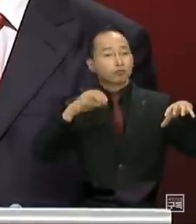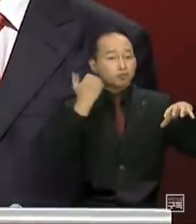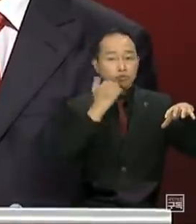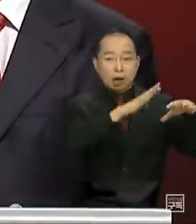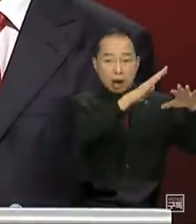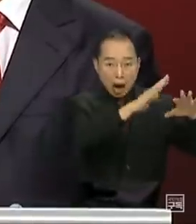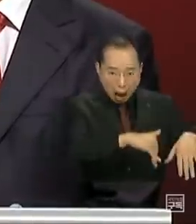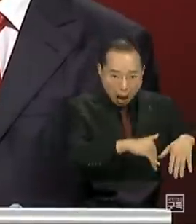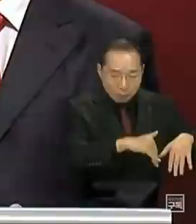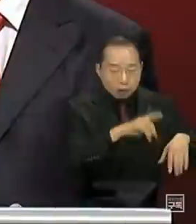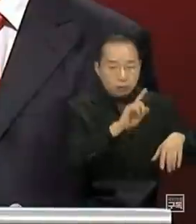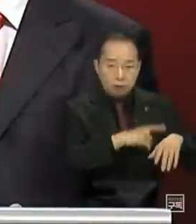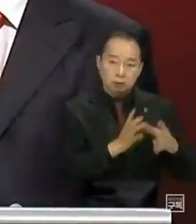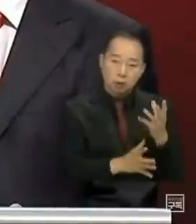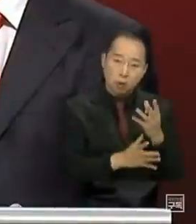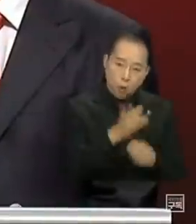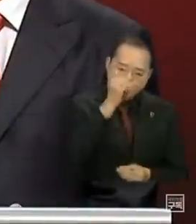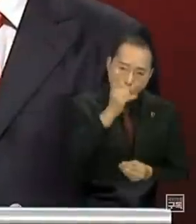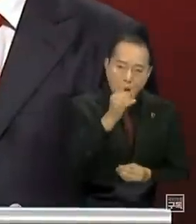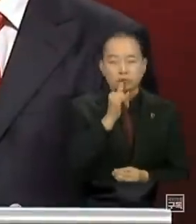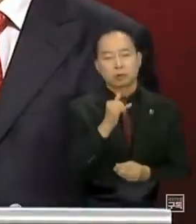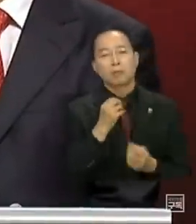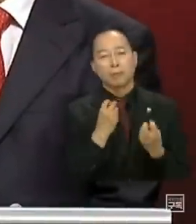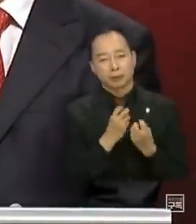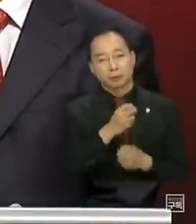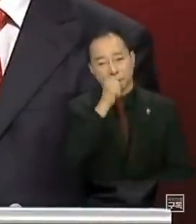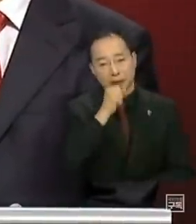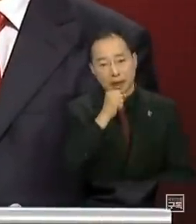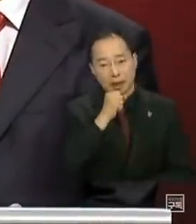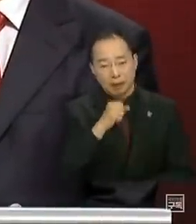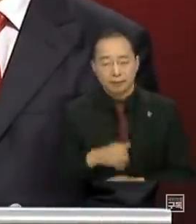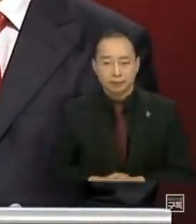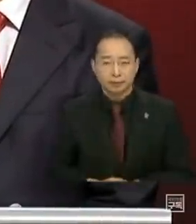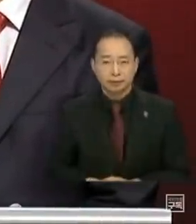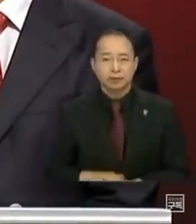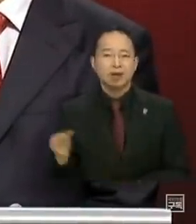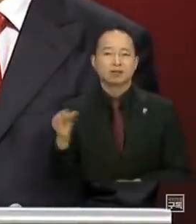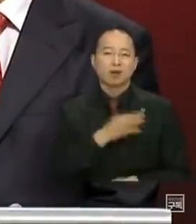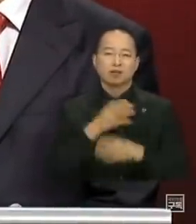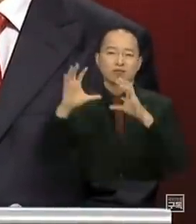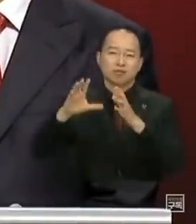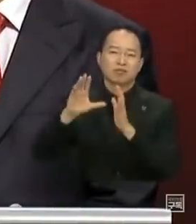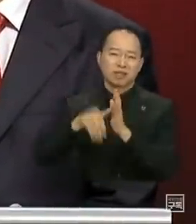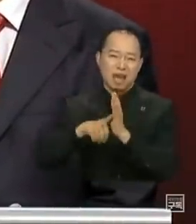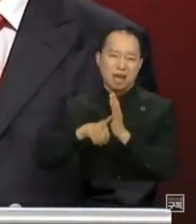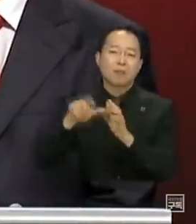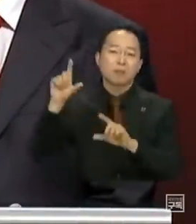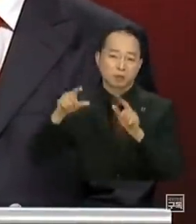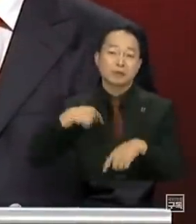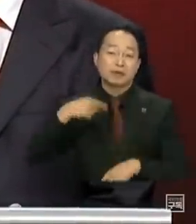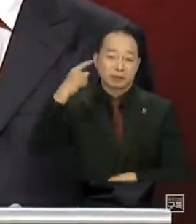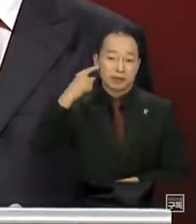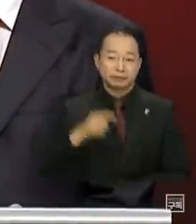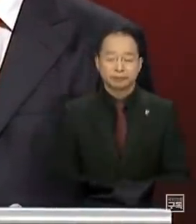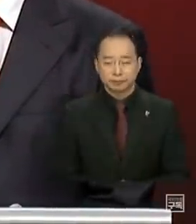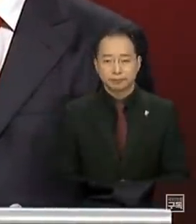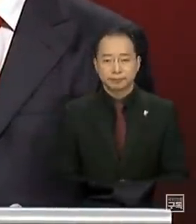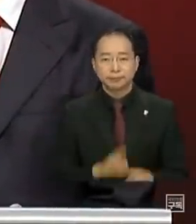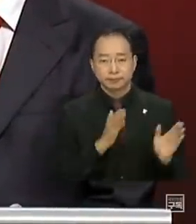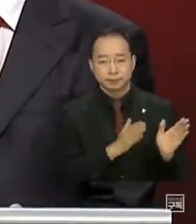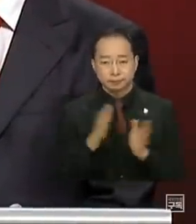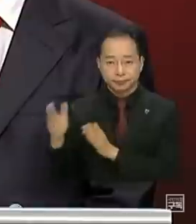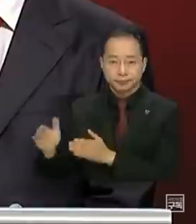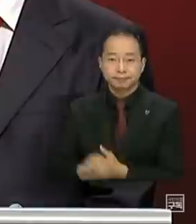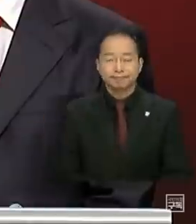구조로 한번 해봤으면 좋겠다. 뭐 대강 선진국 시대의 그림은 그렇습니다. 예. 그러니까